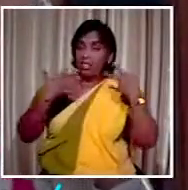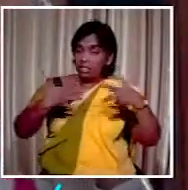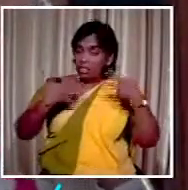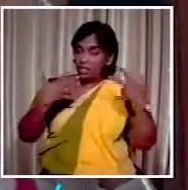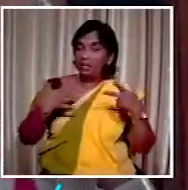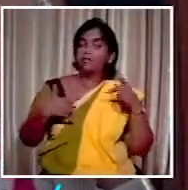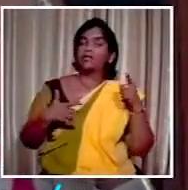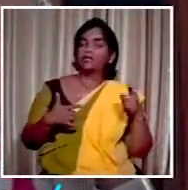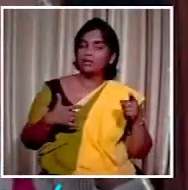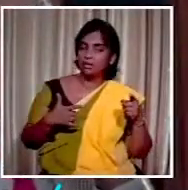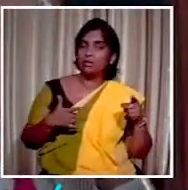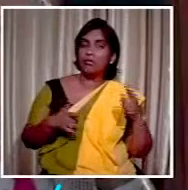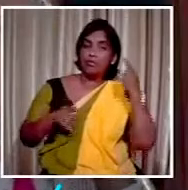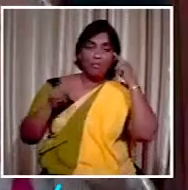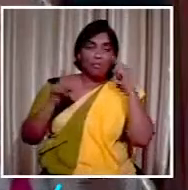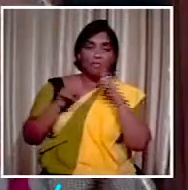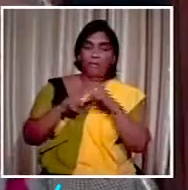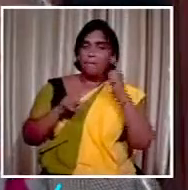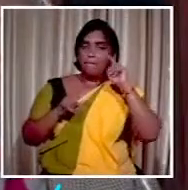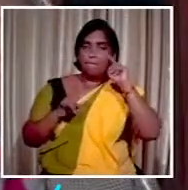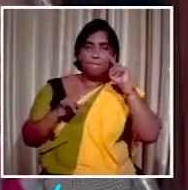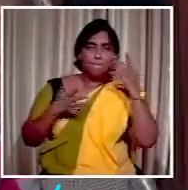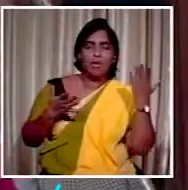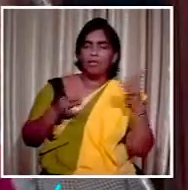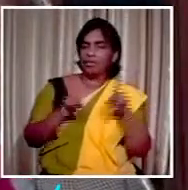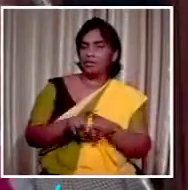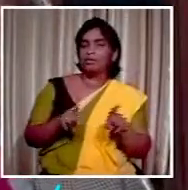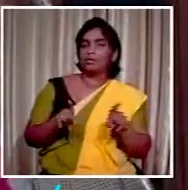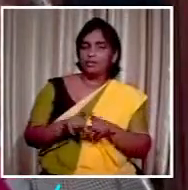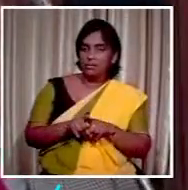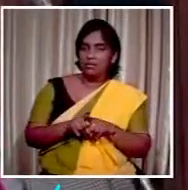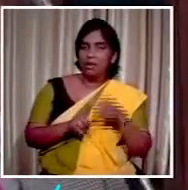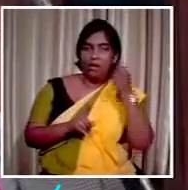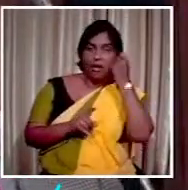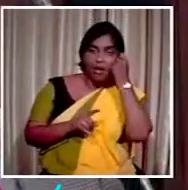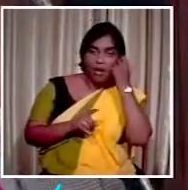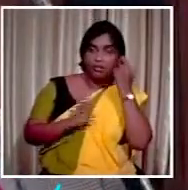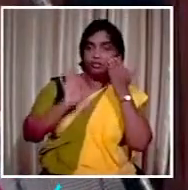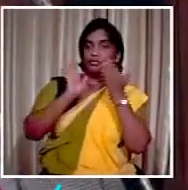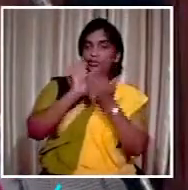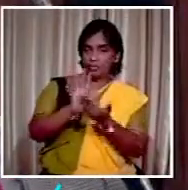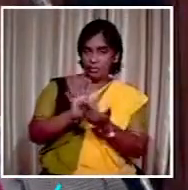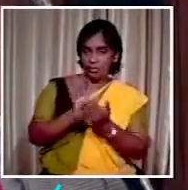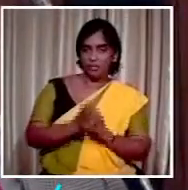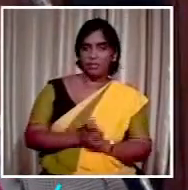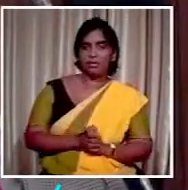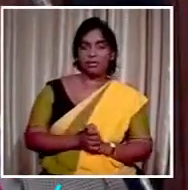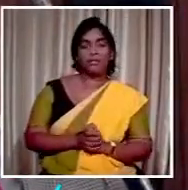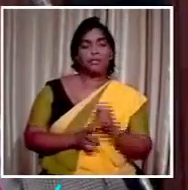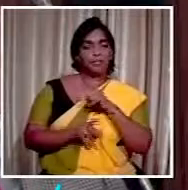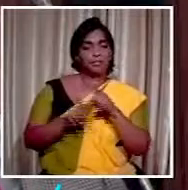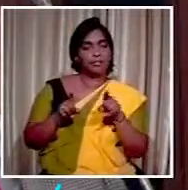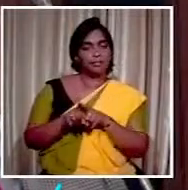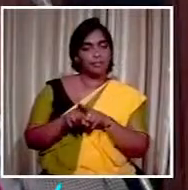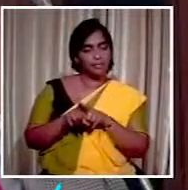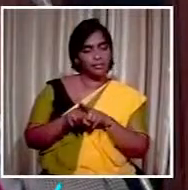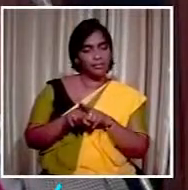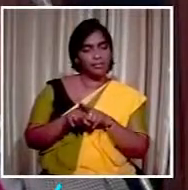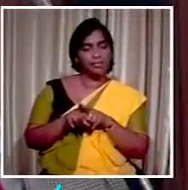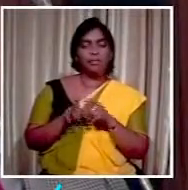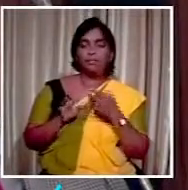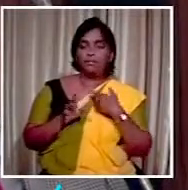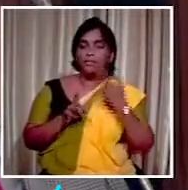යනකම් ඒ පිළිබඳව දැනගෙන නොහිසිටියා වගේ මතයක් තමයි ඒකෙන් කියවෙන්නේ. ඒකම